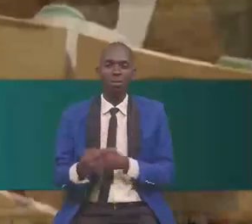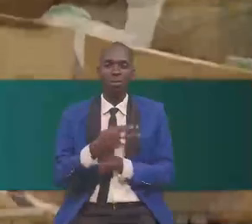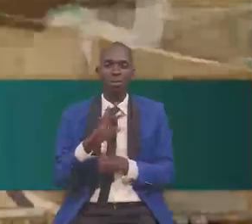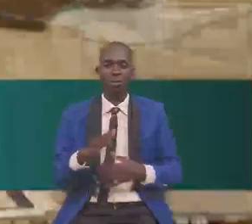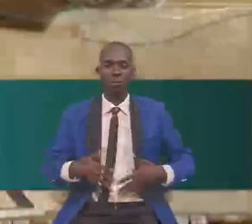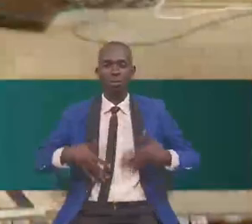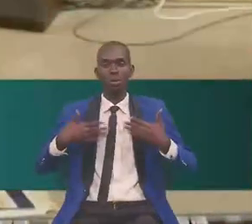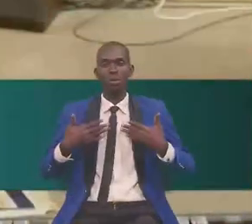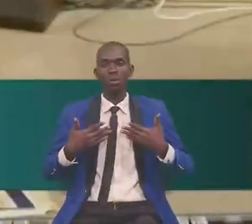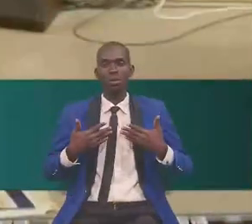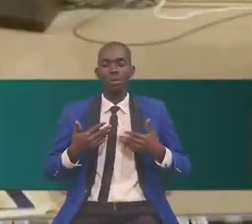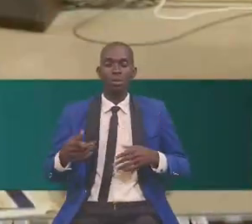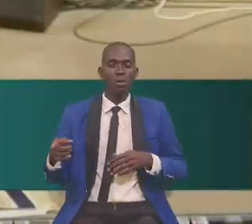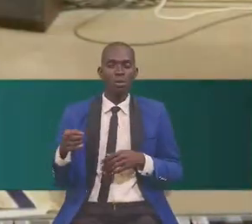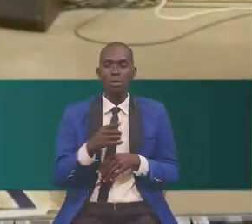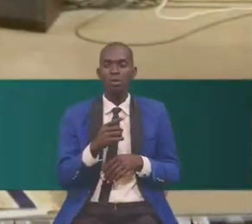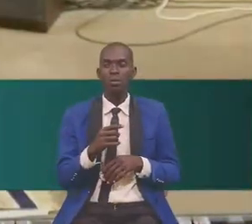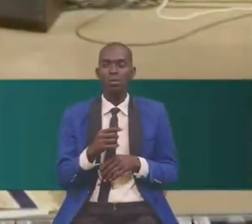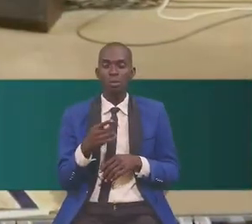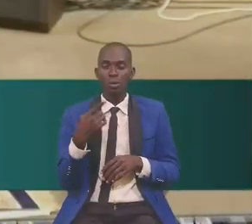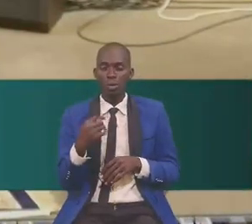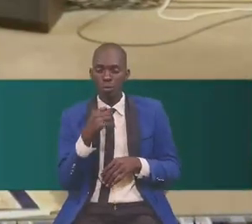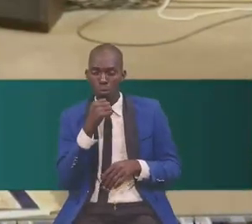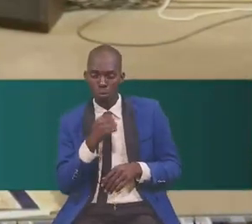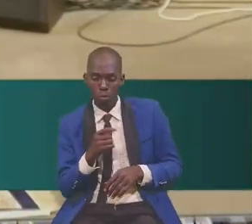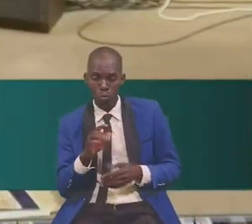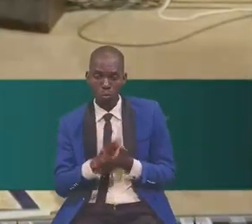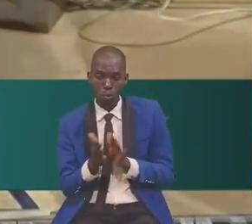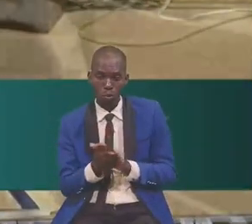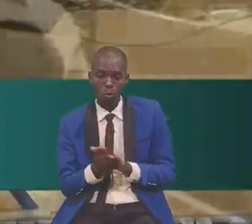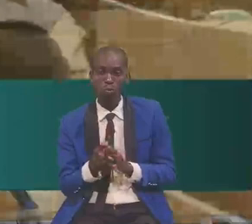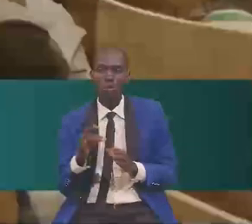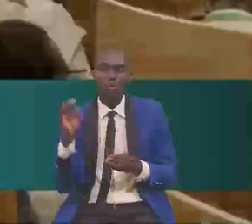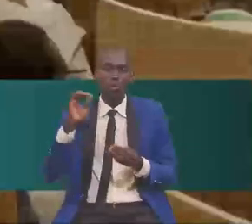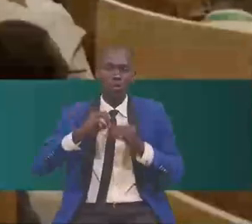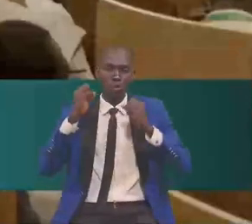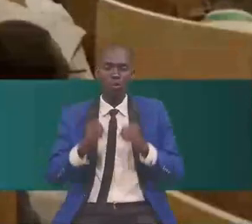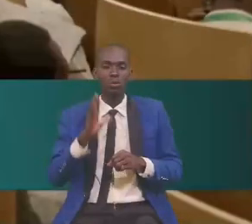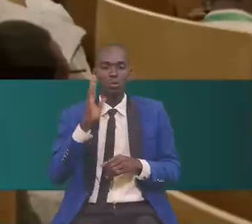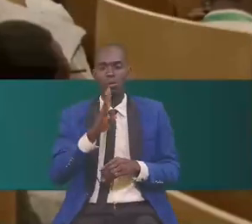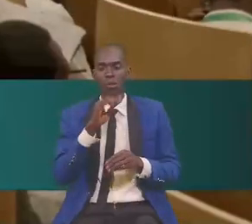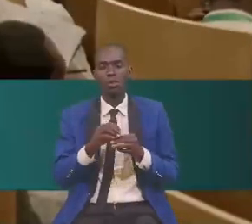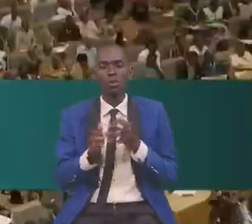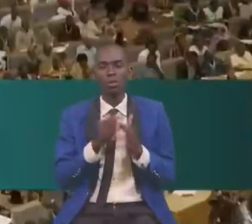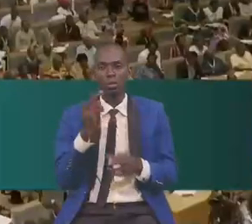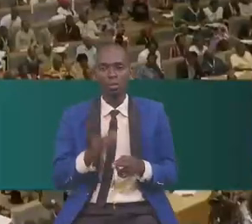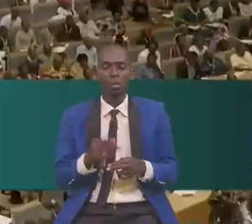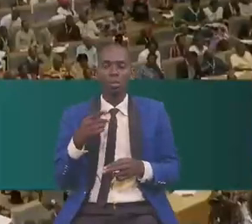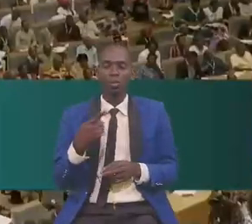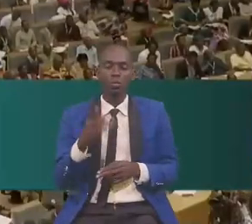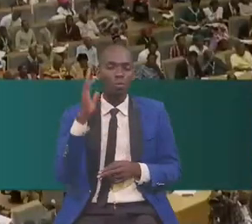prends de l'âge, plus tu seras fort, tu seras irrésistible.